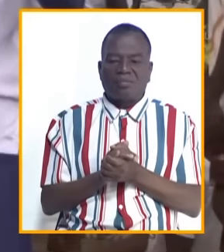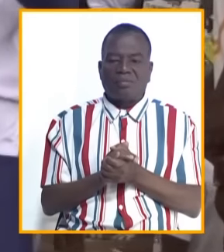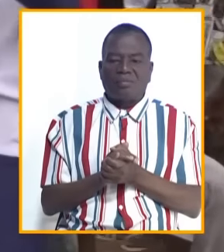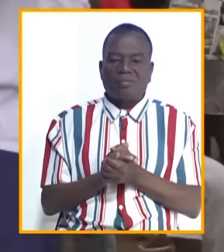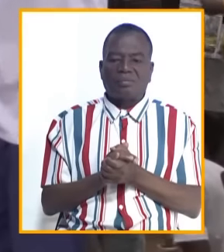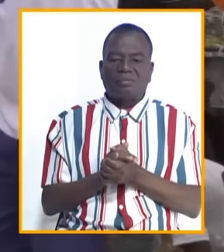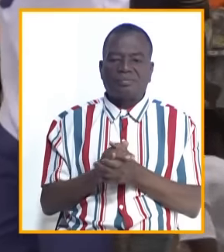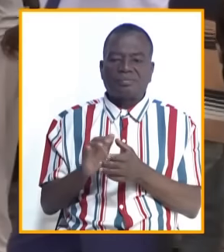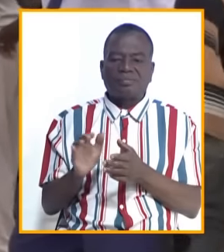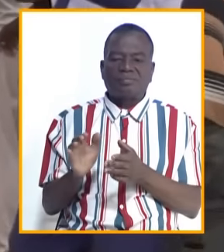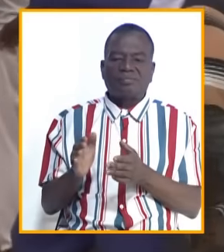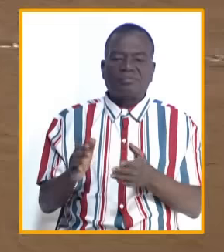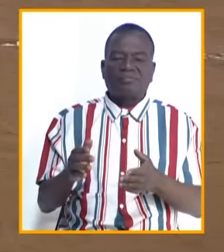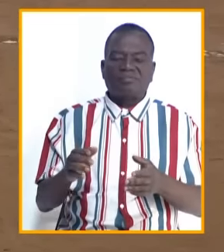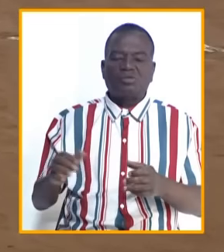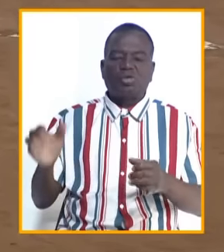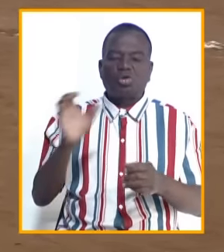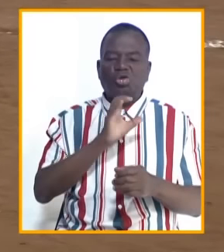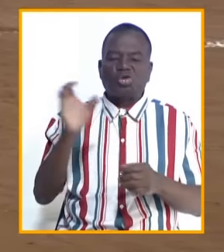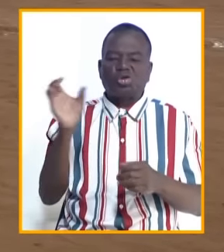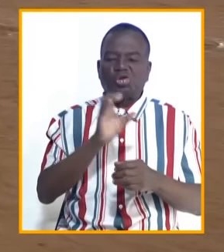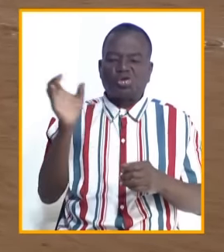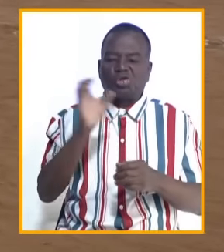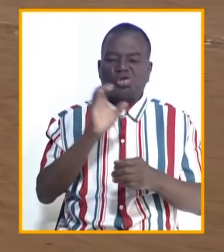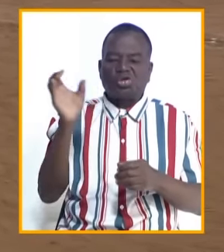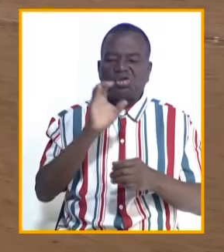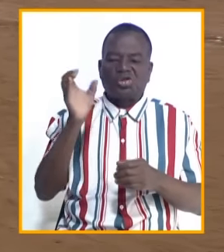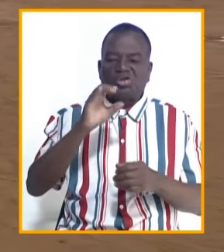De l'autre, ceux du FC Adiopodoumé.